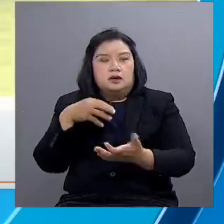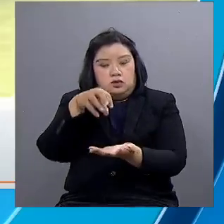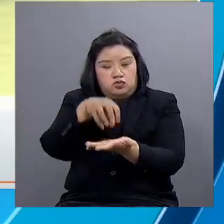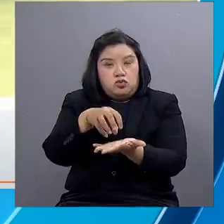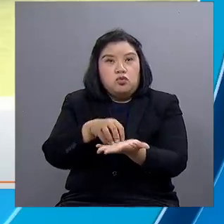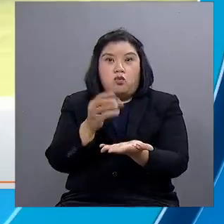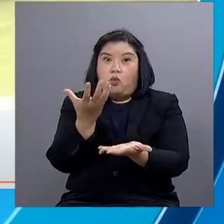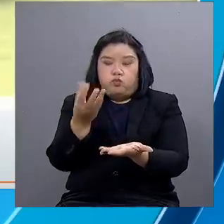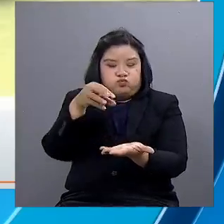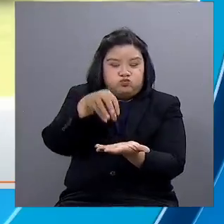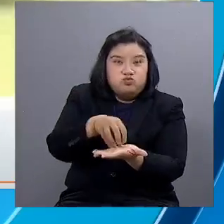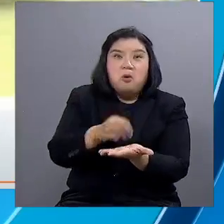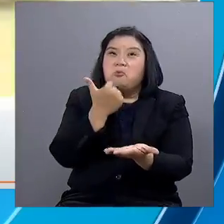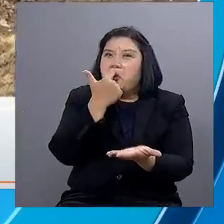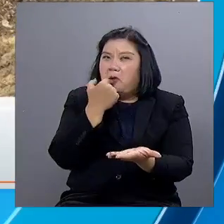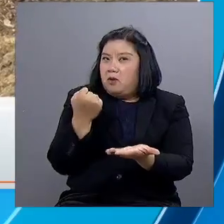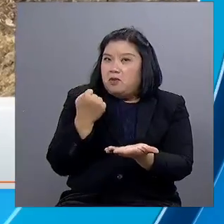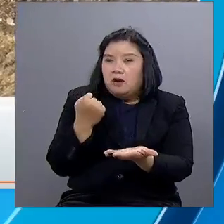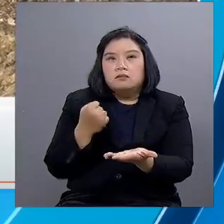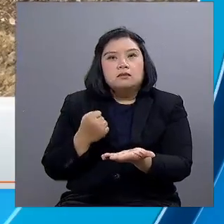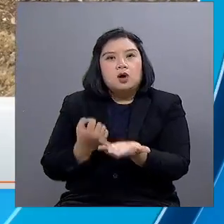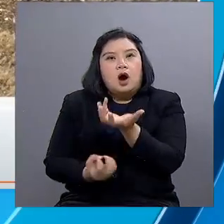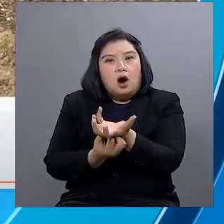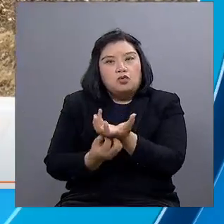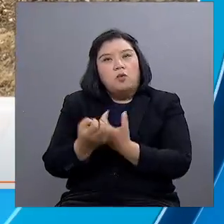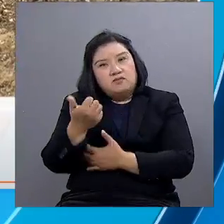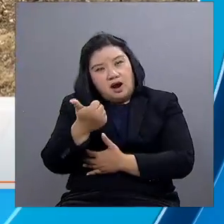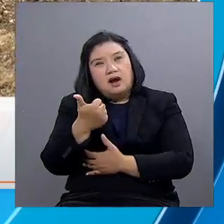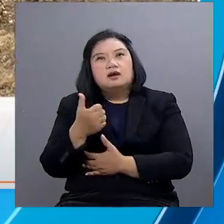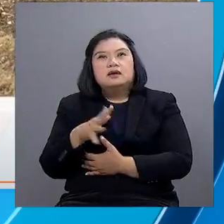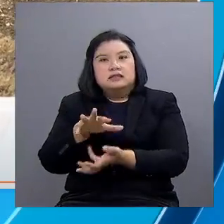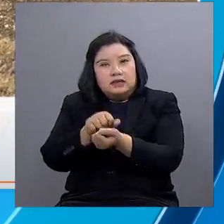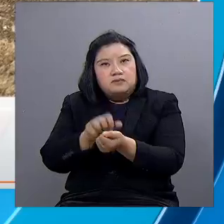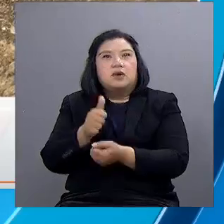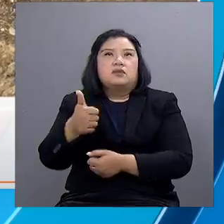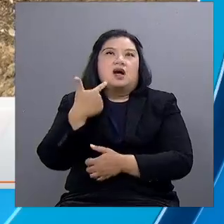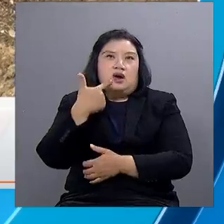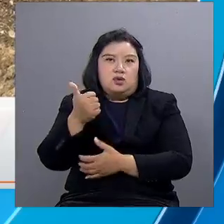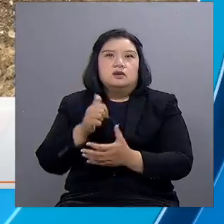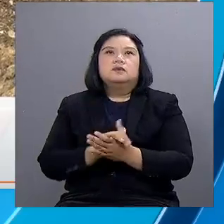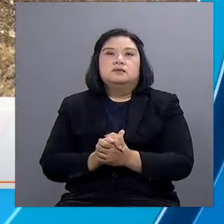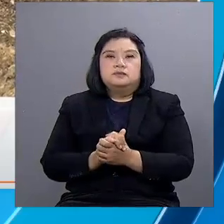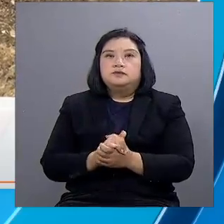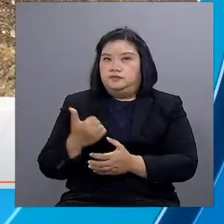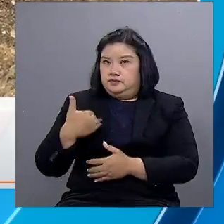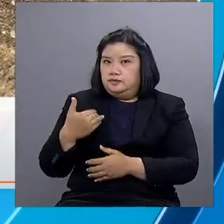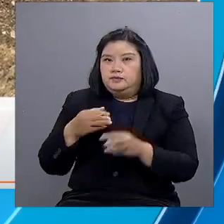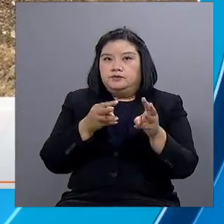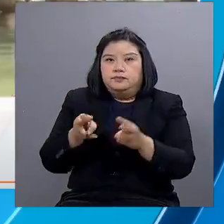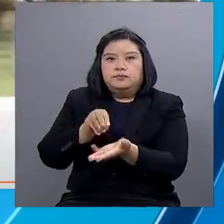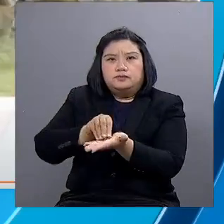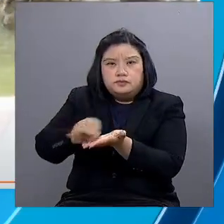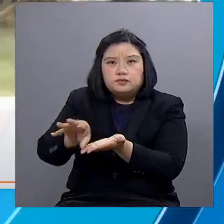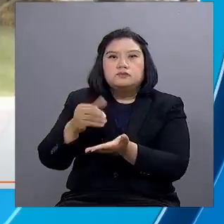ไข่แดงนะเอาเป็นไข่พะโล้ก็ดียำไข่ดาวก็เด็ด นี่ผมมีเทคนิคการทอดไข่เป็ดให้อร่อย ยังไงคะคุณ แยก